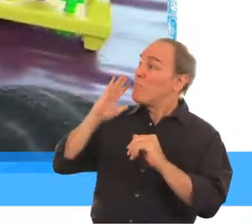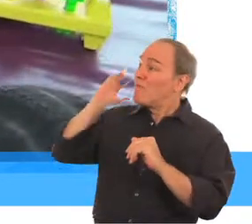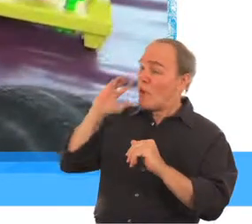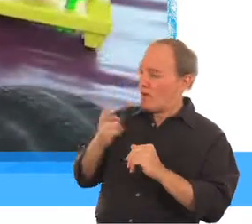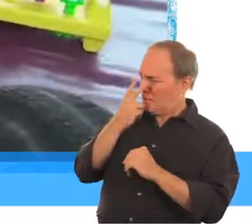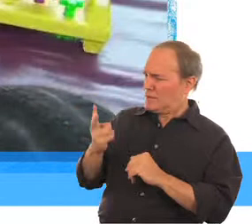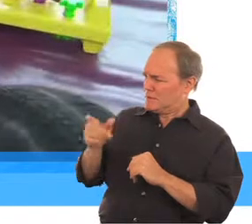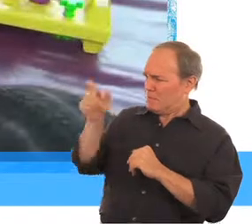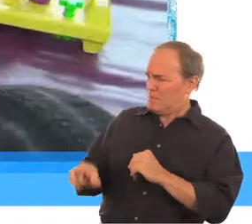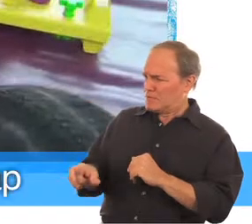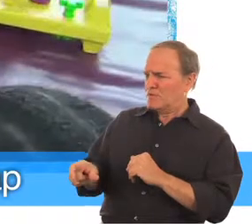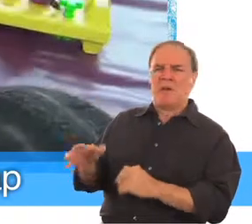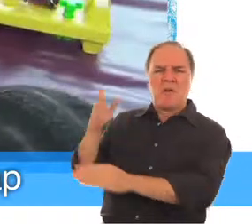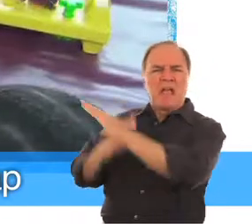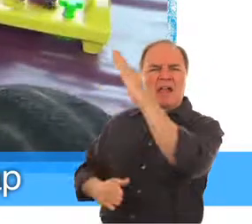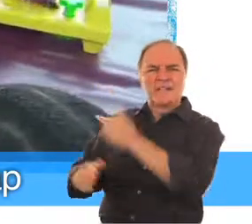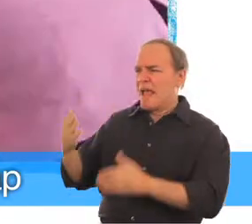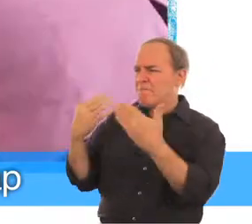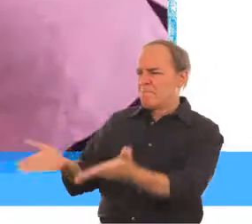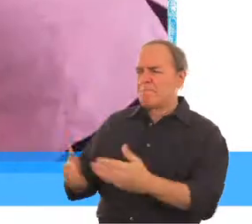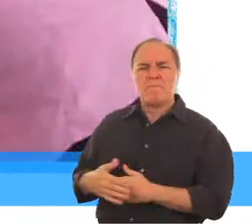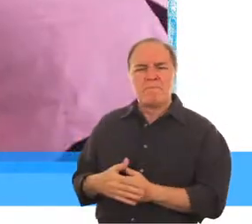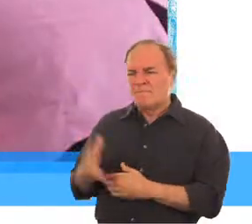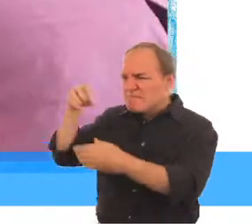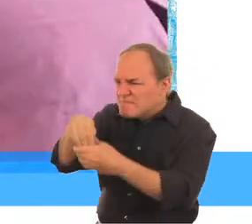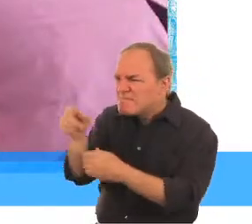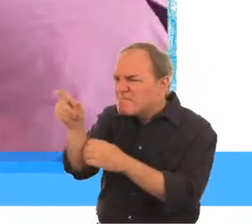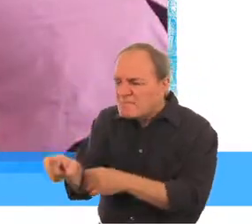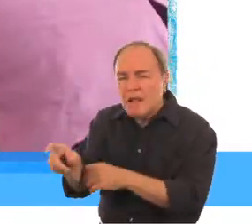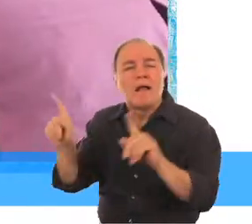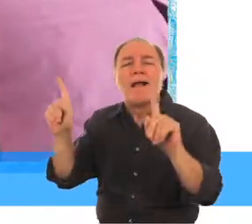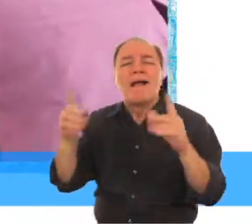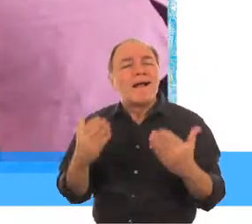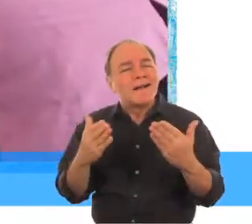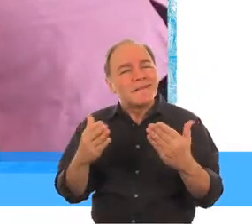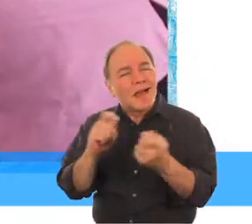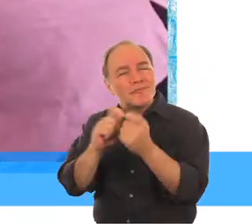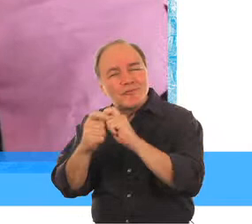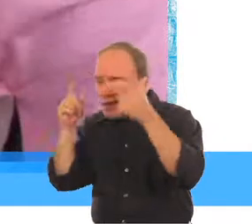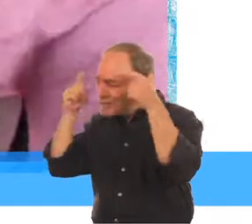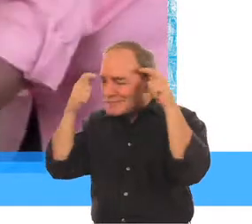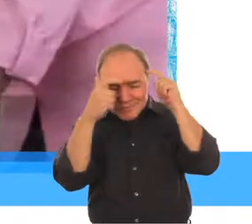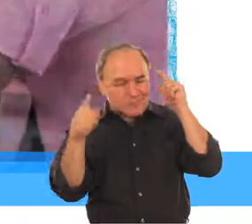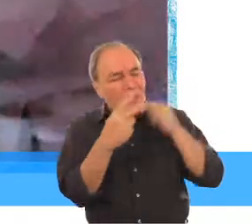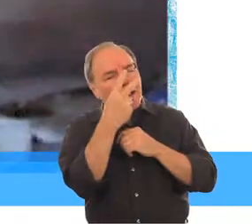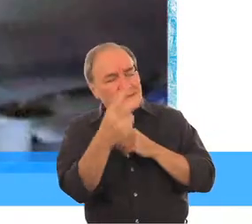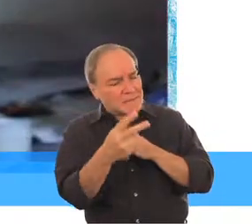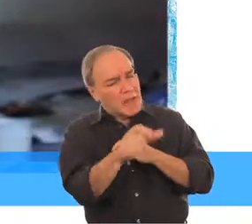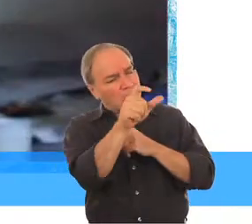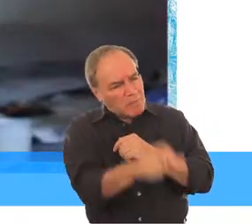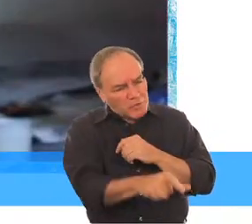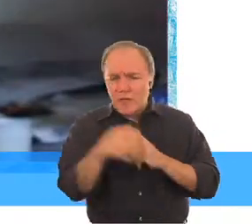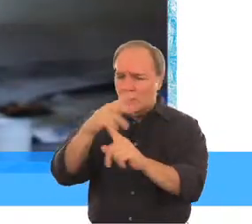une caractéristique ou un handicap qui est intrinsèque à la personne, mais comme une chose qui résulte d'une interaction entre une